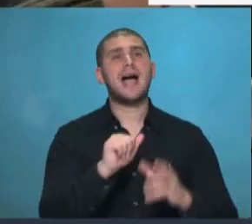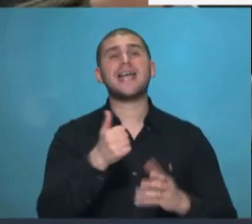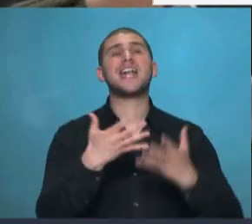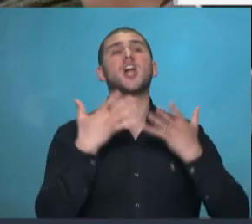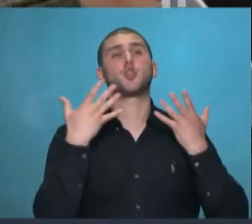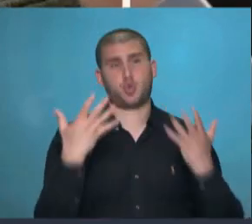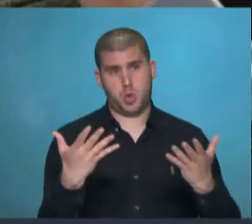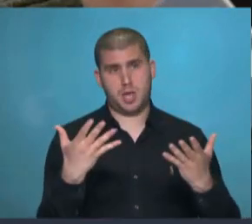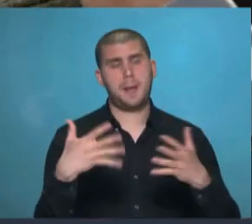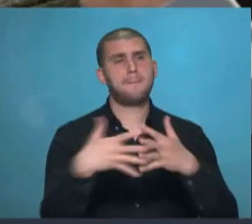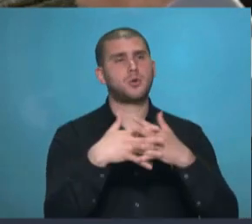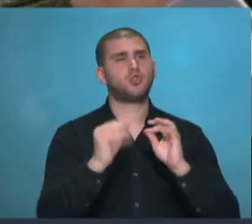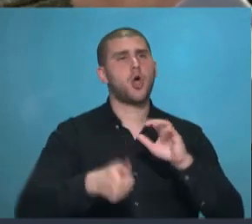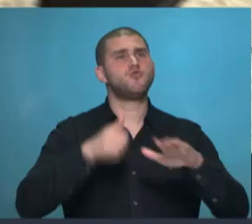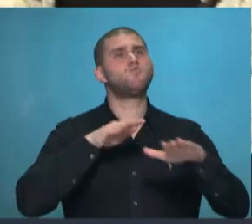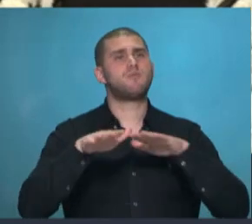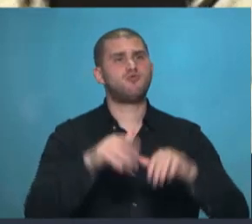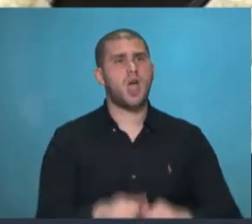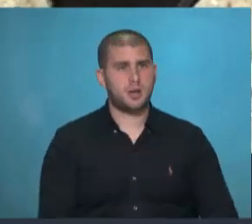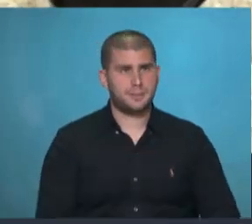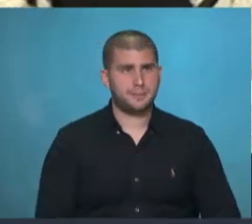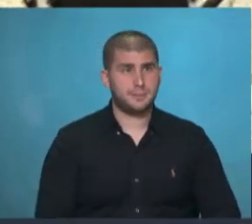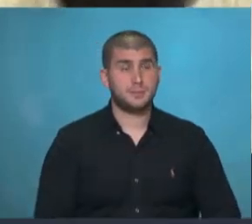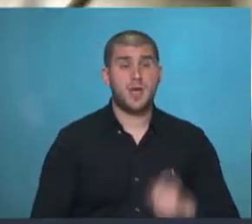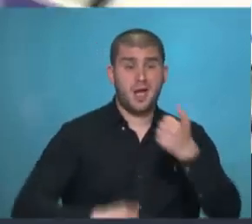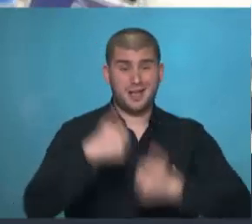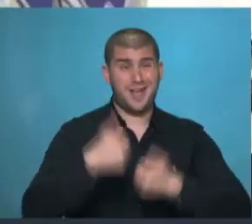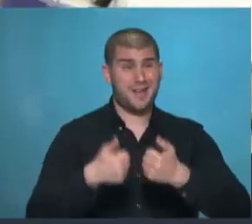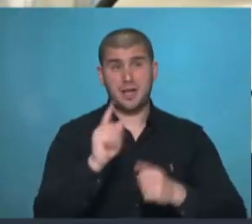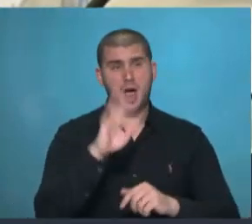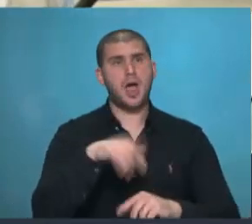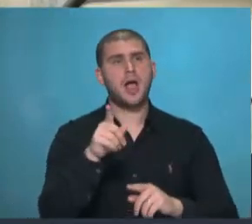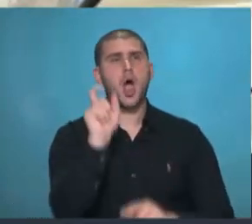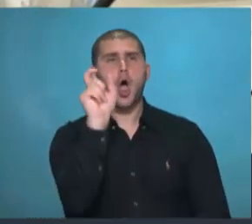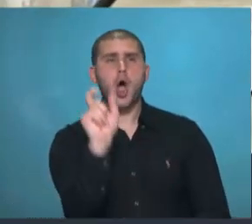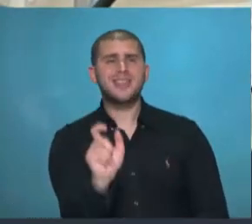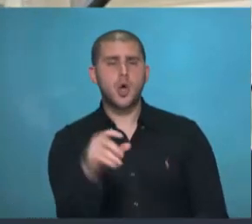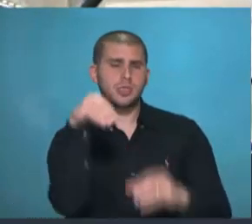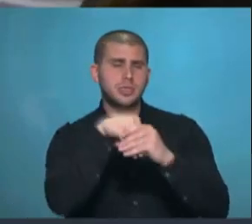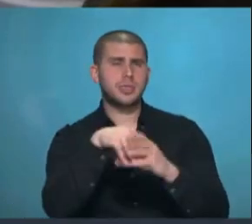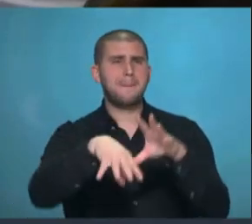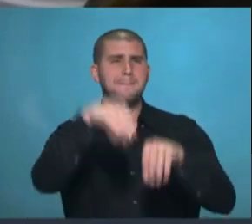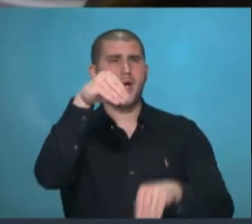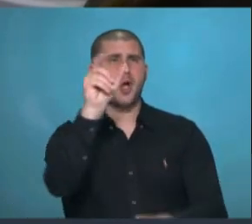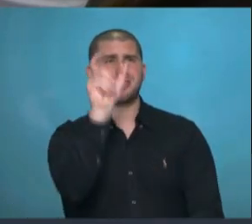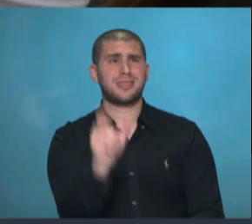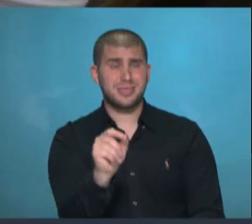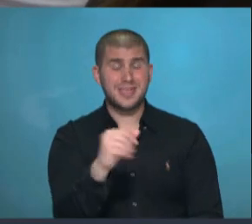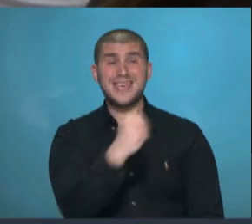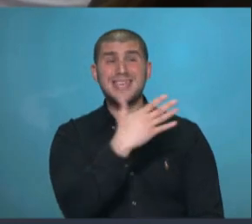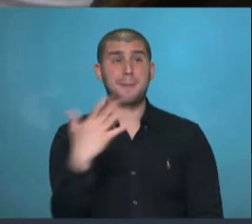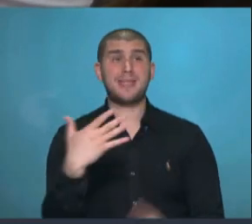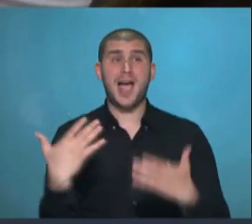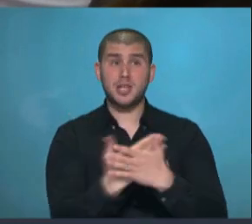ביותר בקואליציה של ראש הממשלה. הקרב ביום הזה הוא הקרב על האותיות שיופיעו על פתק המפלגה. הימין החדש,